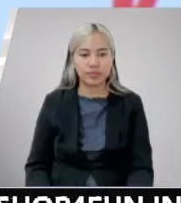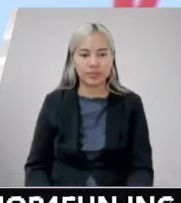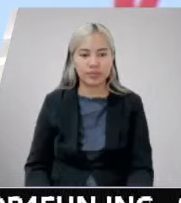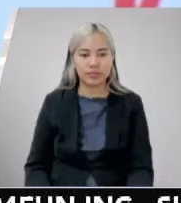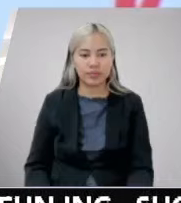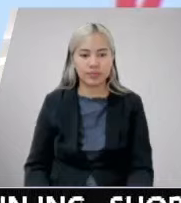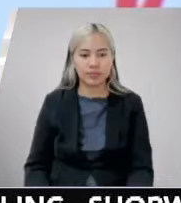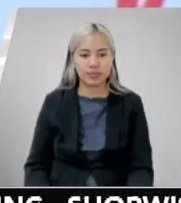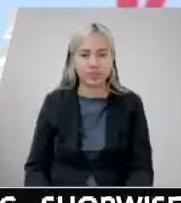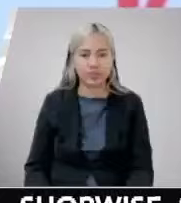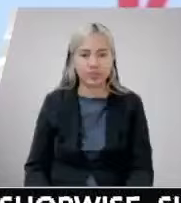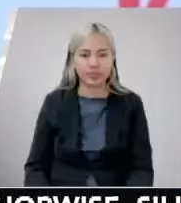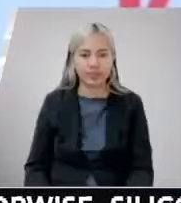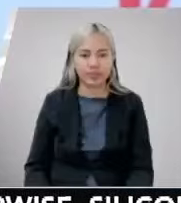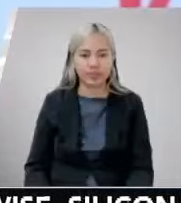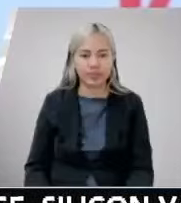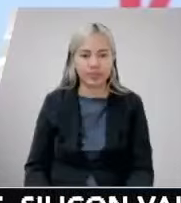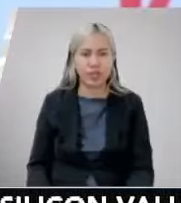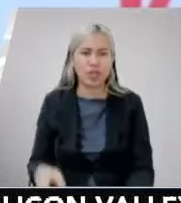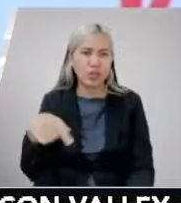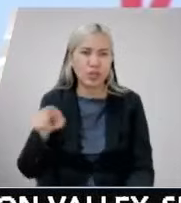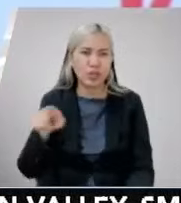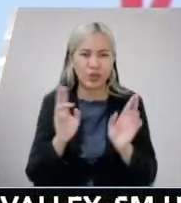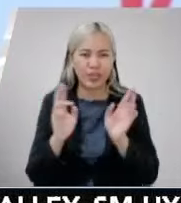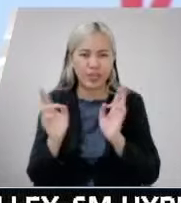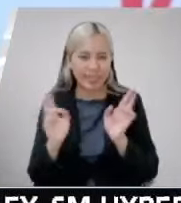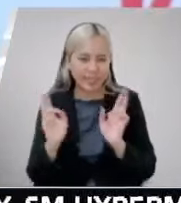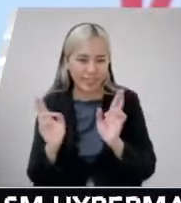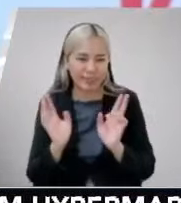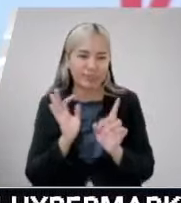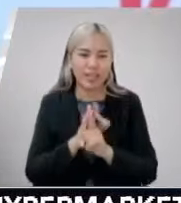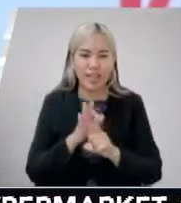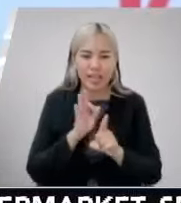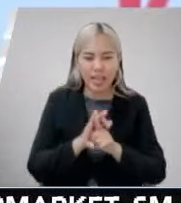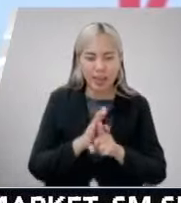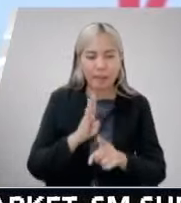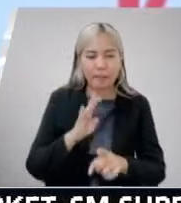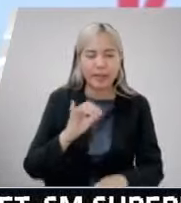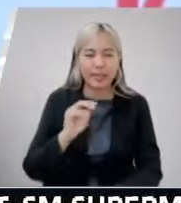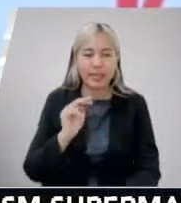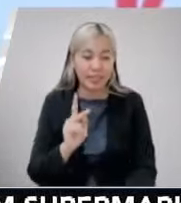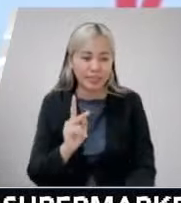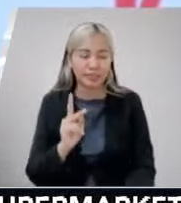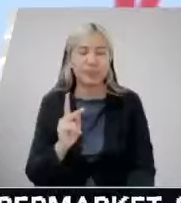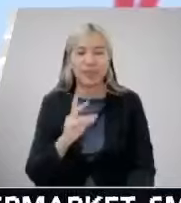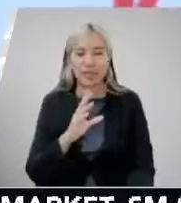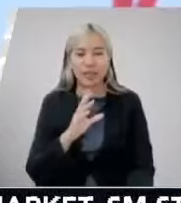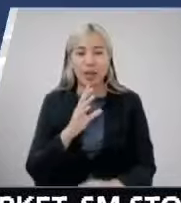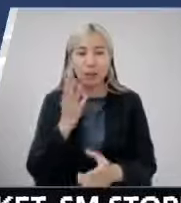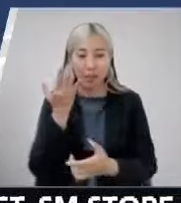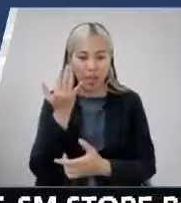Are you ready, Blinks and Lilies? Queen Lisa is coming with a brand new single.